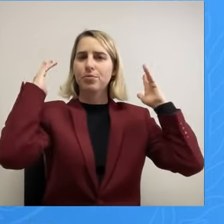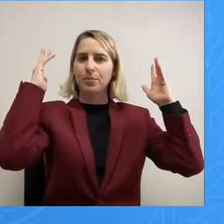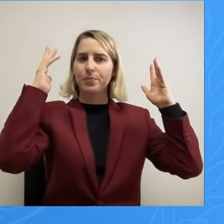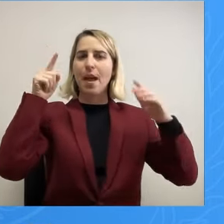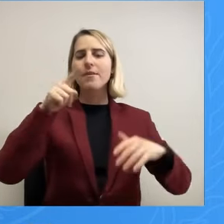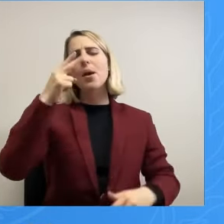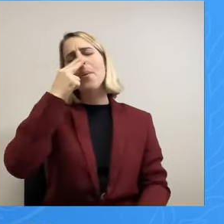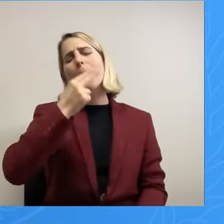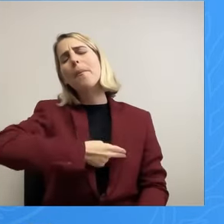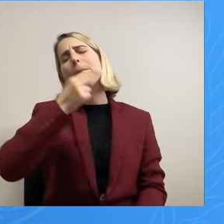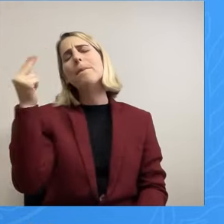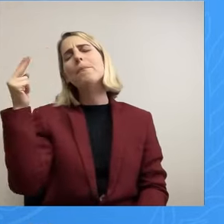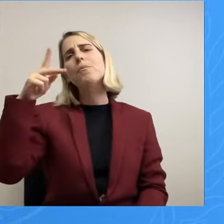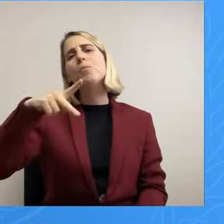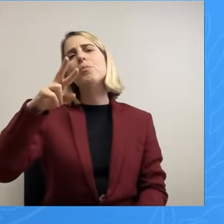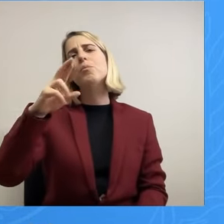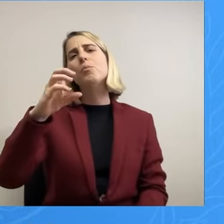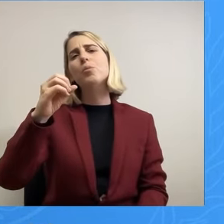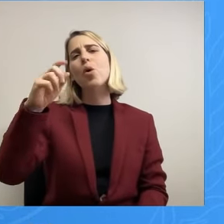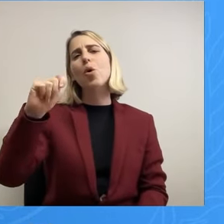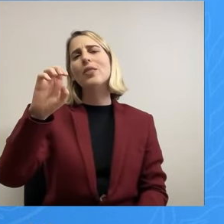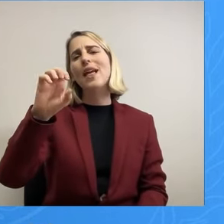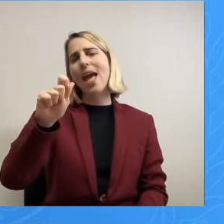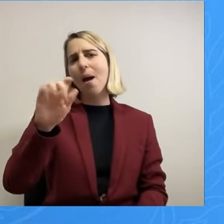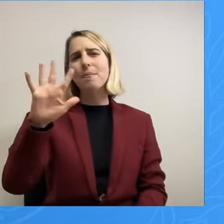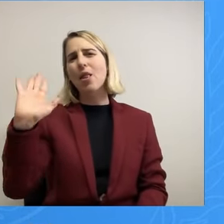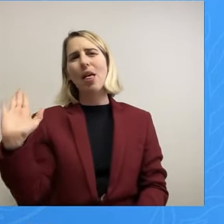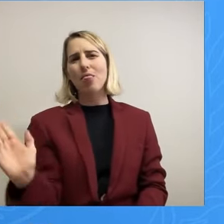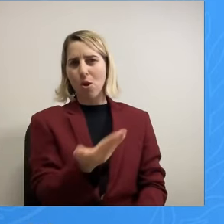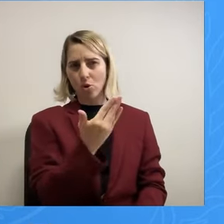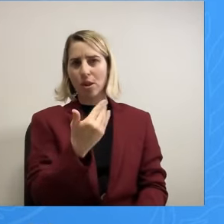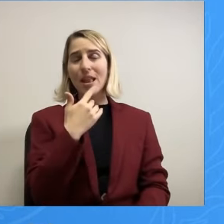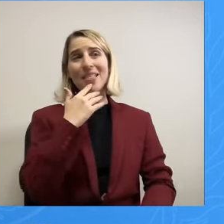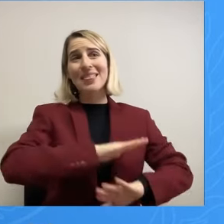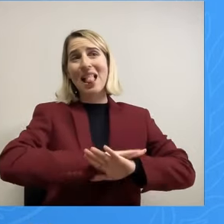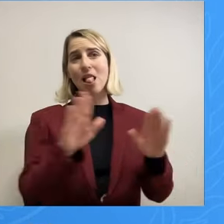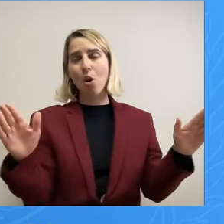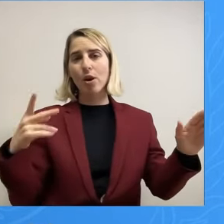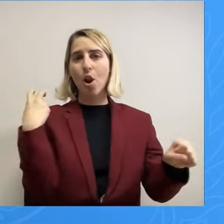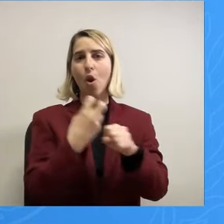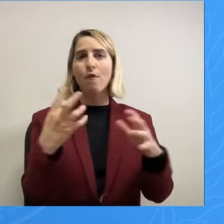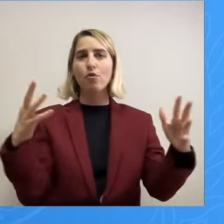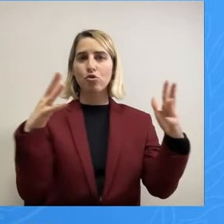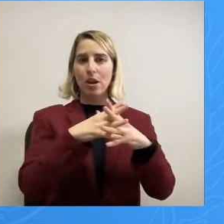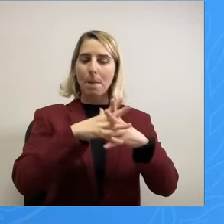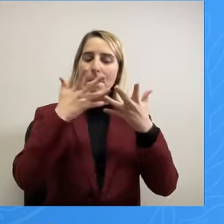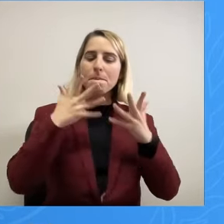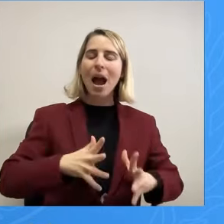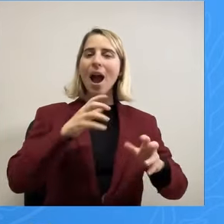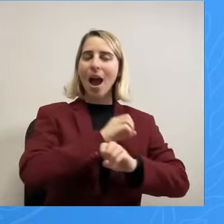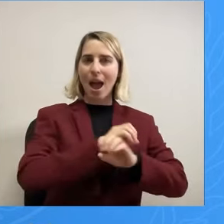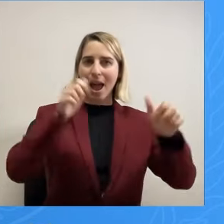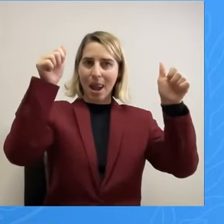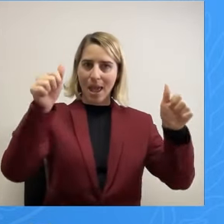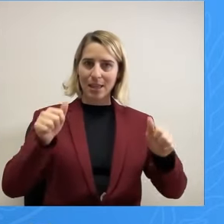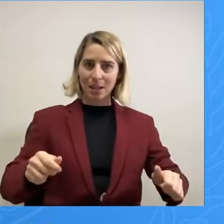περίφημη Προντέα, την οποία θα διώξετε, μάλλον δεν διώχνετε, λίγη σύμβαση από το στρέφι, έχει ήδη ανακοινώσει 70.000